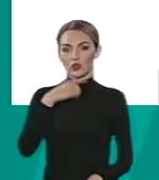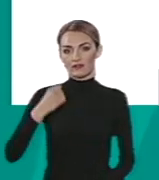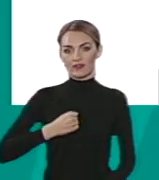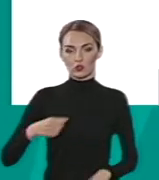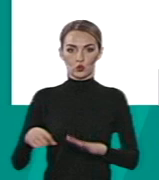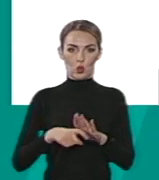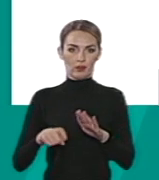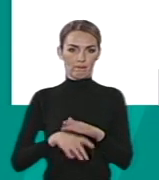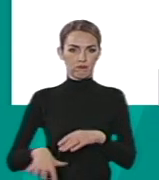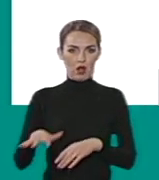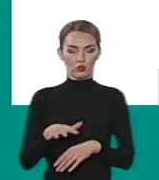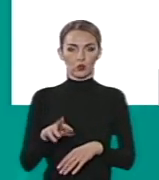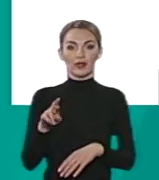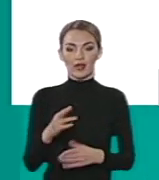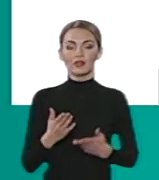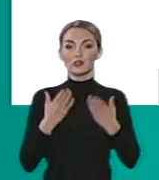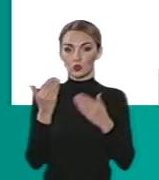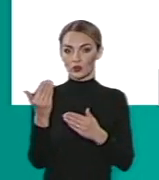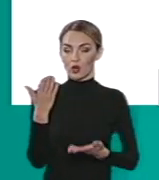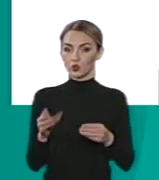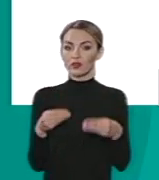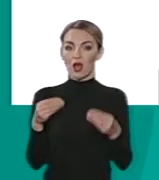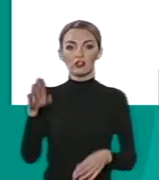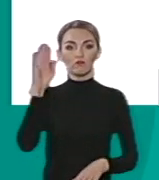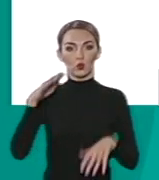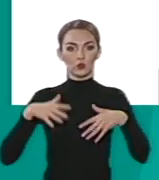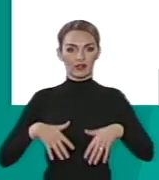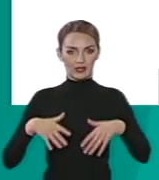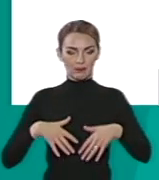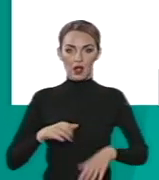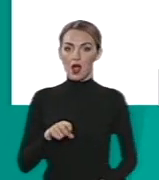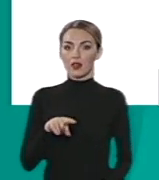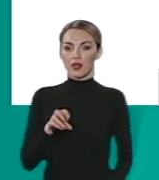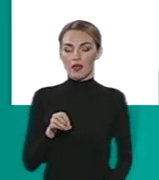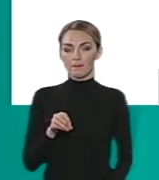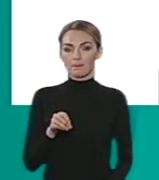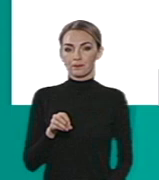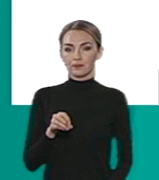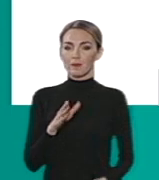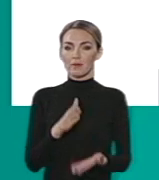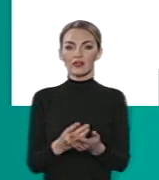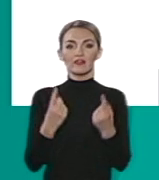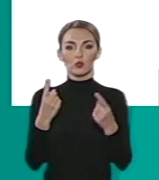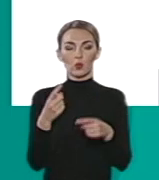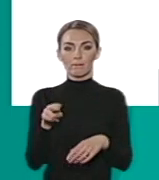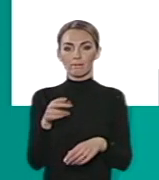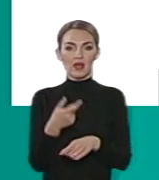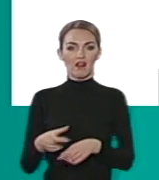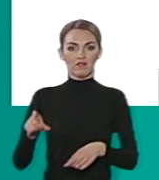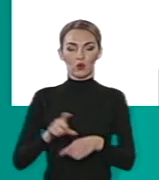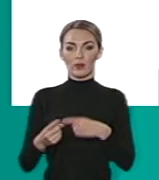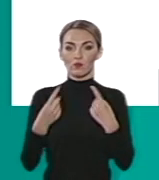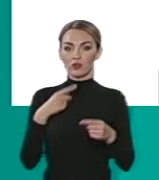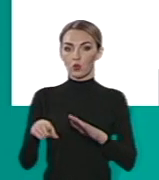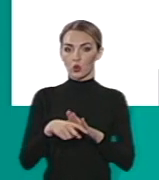з Донбасу. Я цитую, якщо дати воду в Крим, але мати велику перевагу в перемовинах по